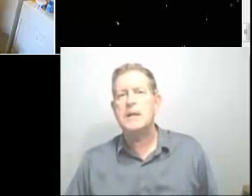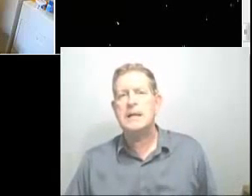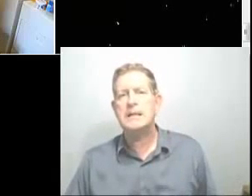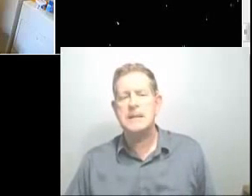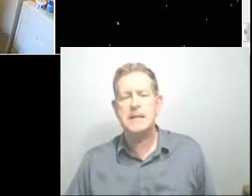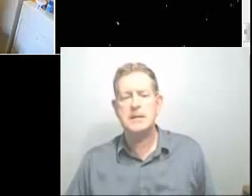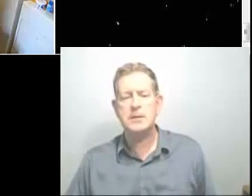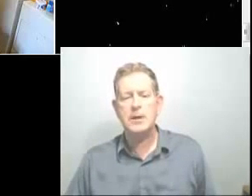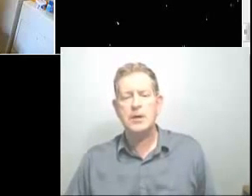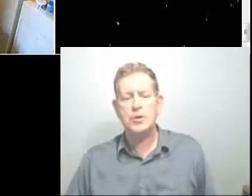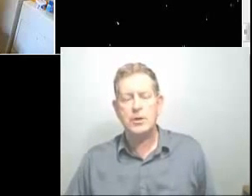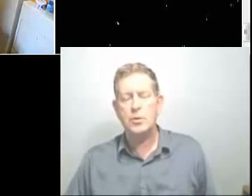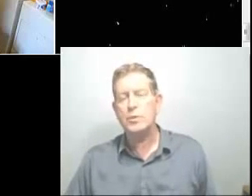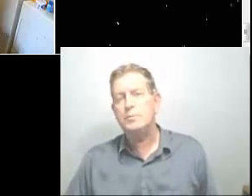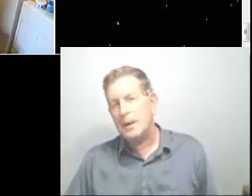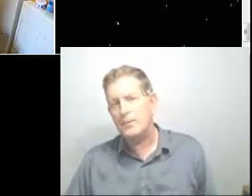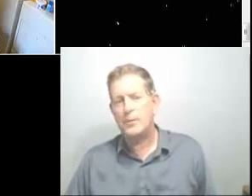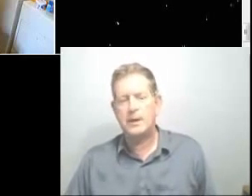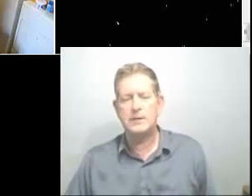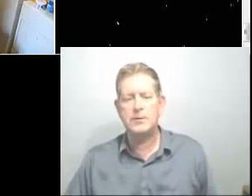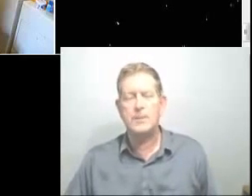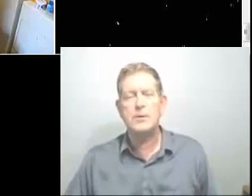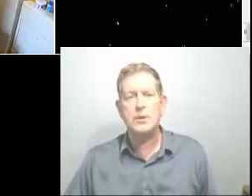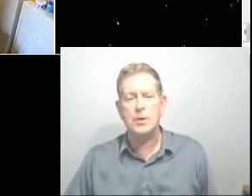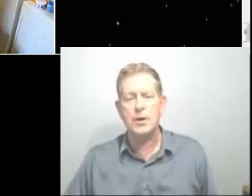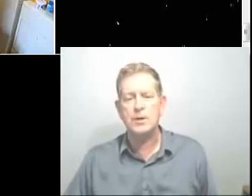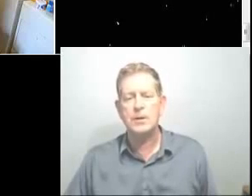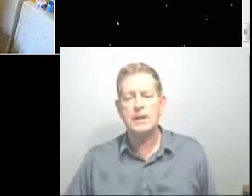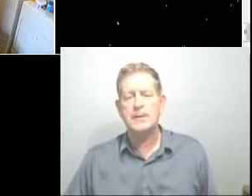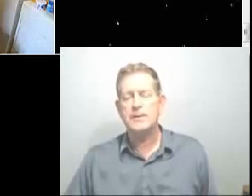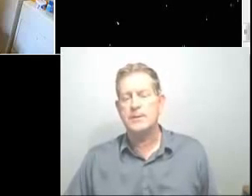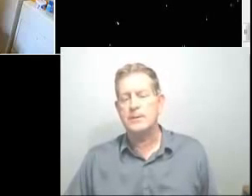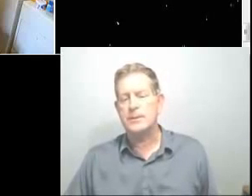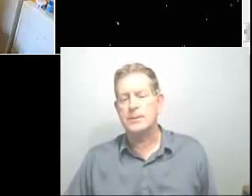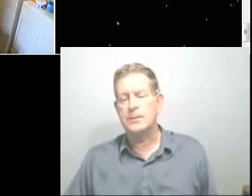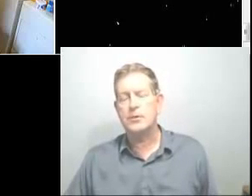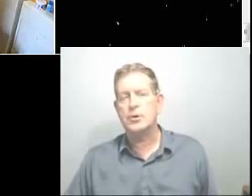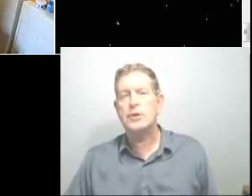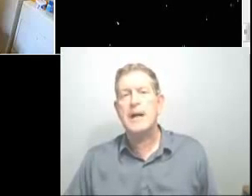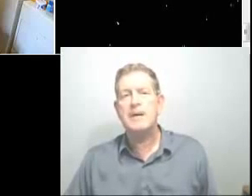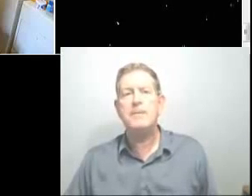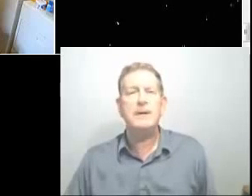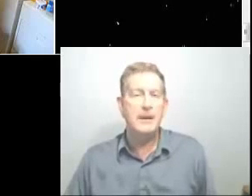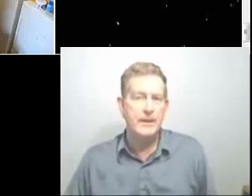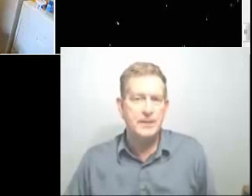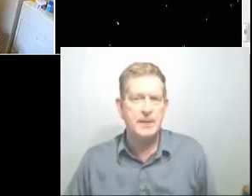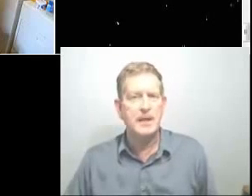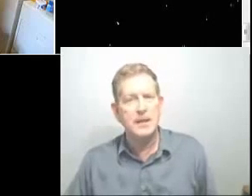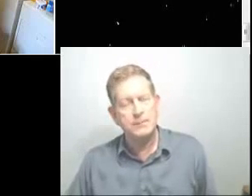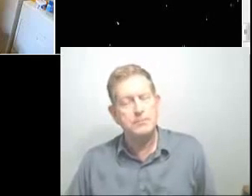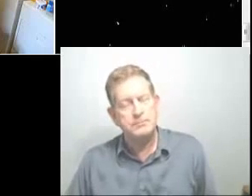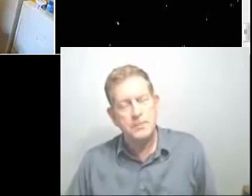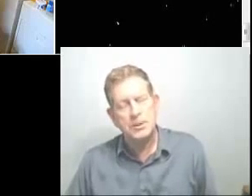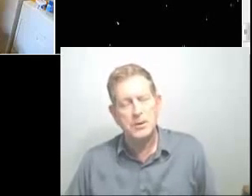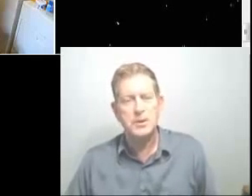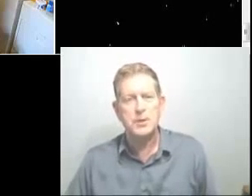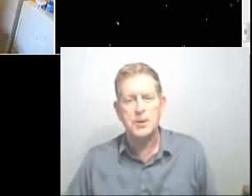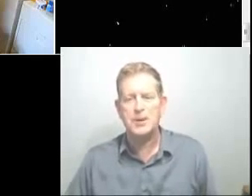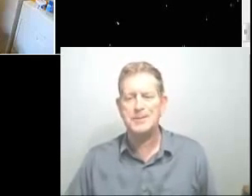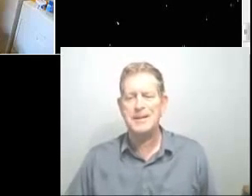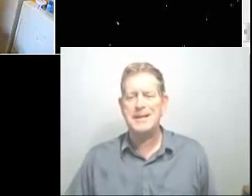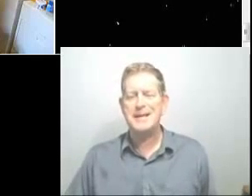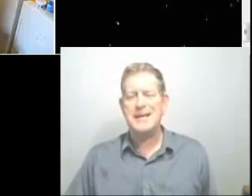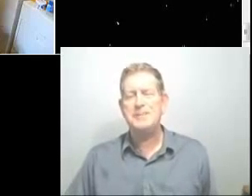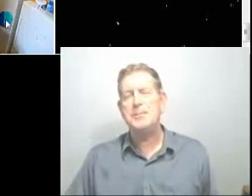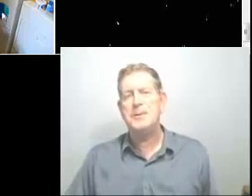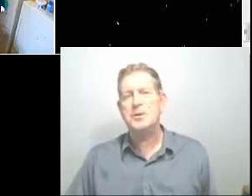de musique classique, j'écoute parfois de la musique rock, je lave la vaisselle de temps en